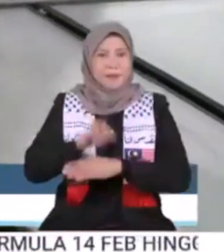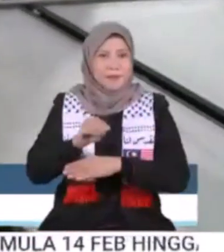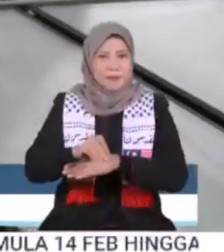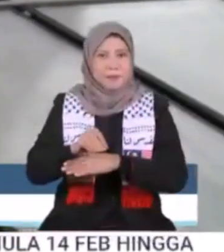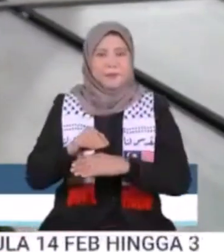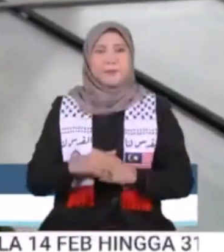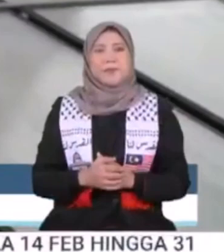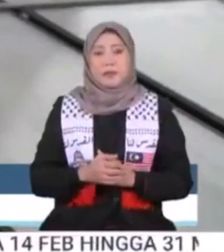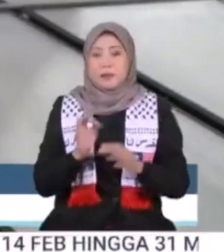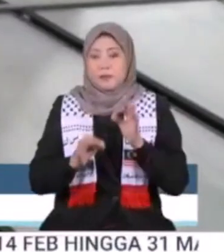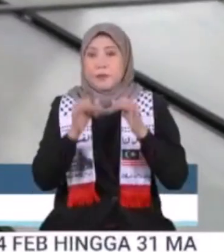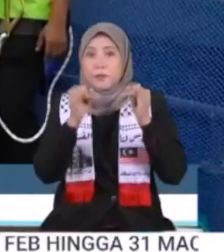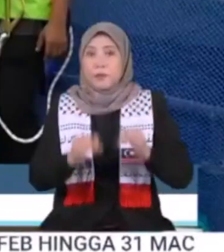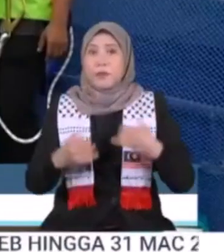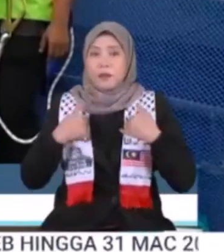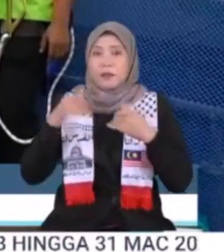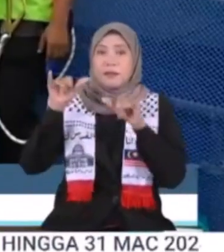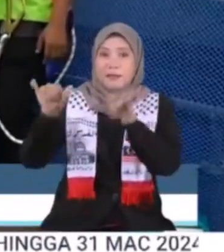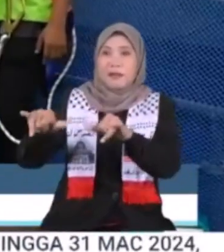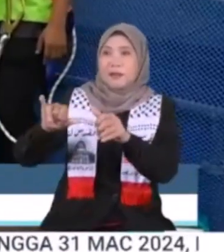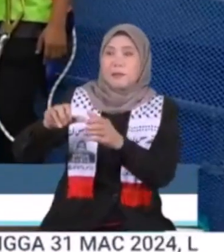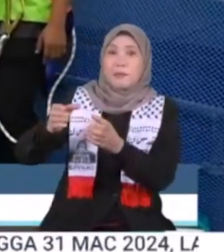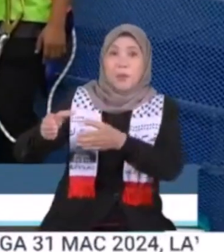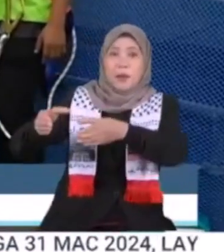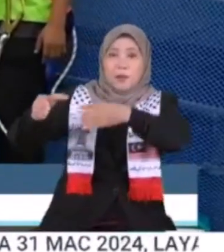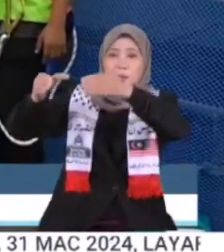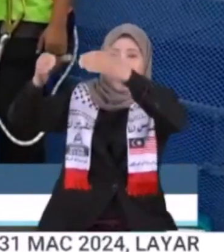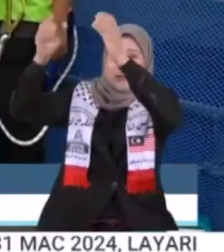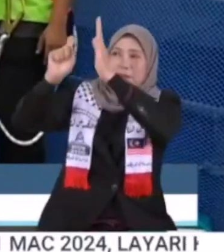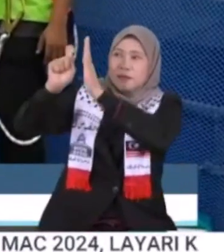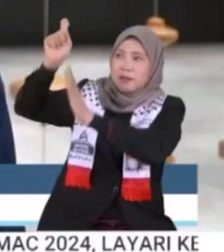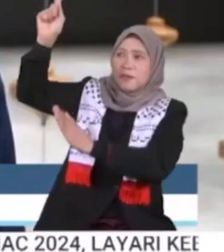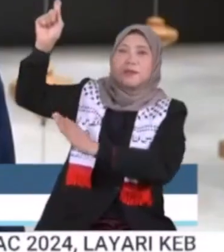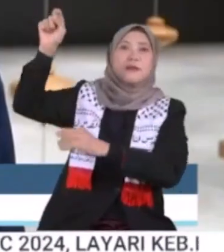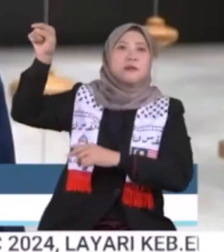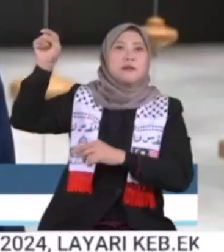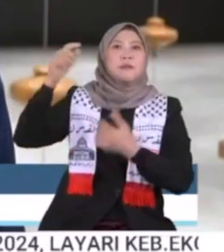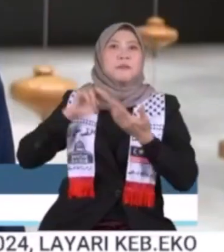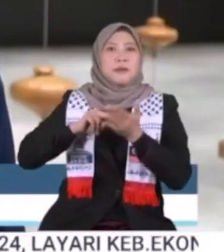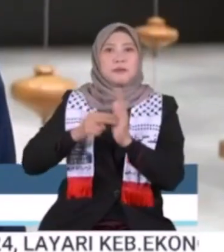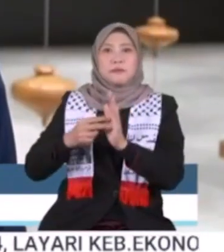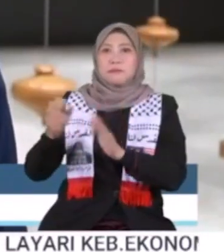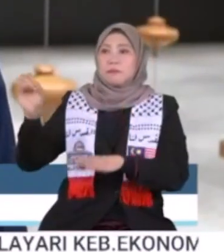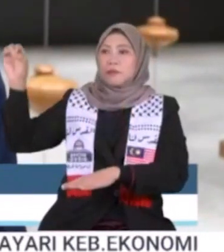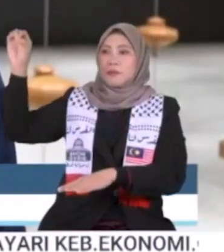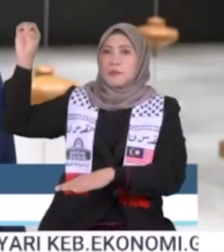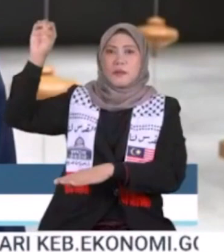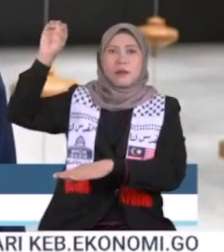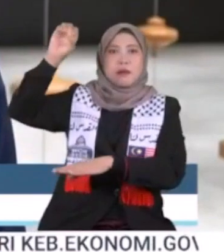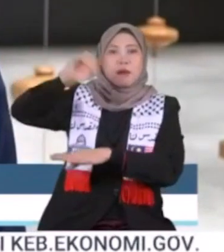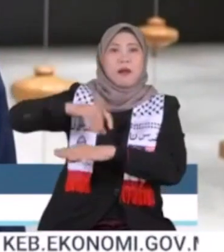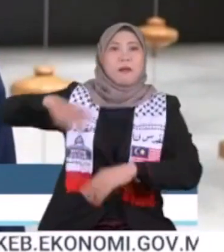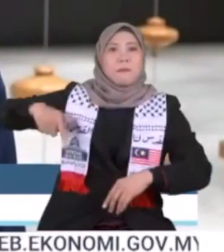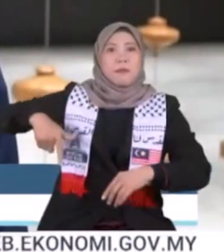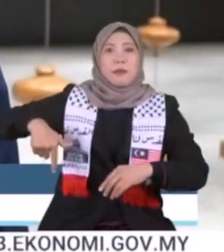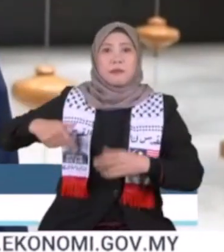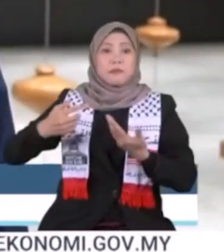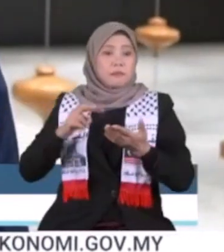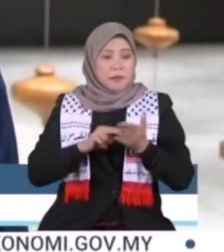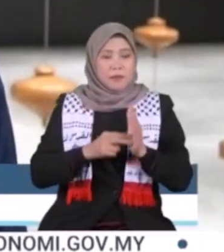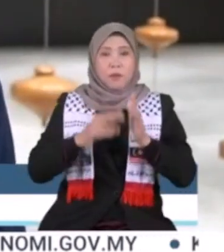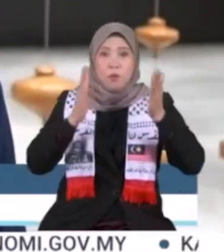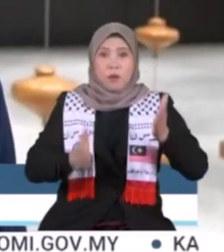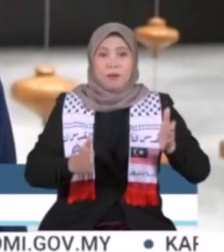seorang individu yang berada 400 meter di atas tu akan mengalami matahari terbenam lebih lewat daripada mereka yang berada